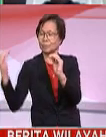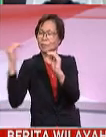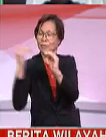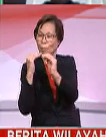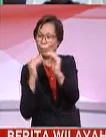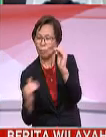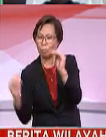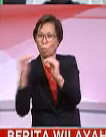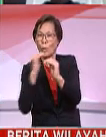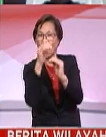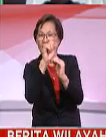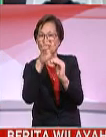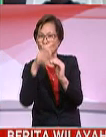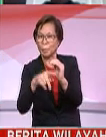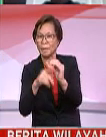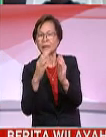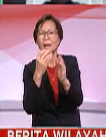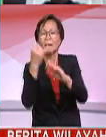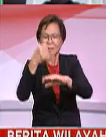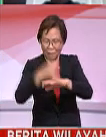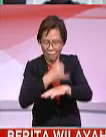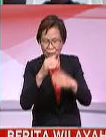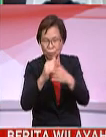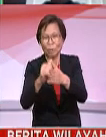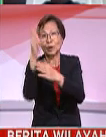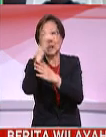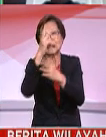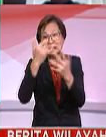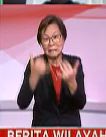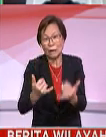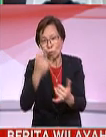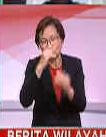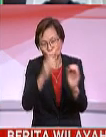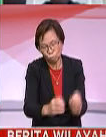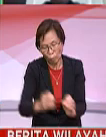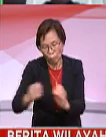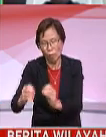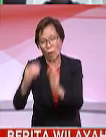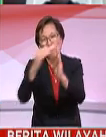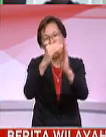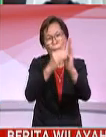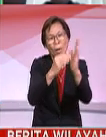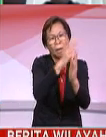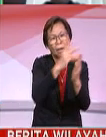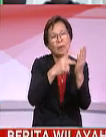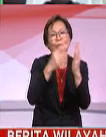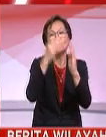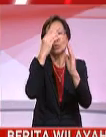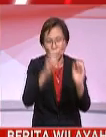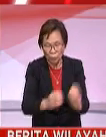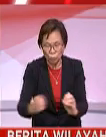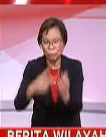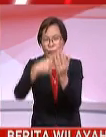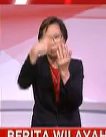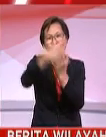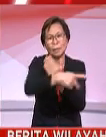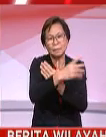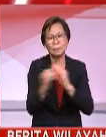operasi standard dan garis panduan terkini kerajaan untuk penganjuran acara dan perhimpunan.